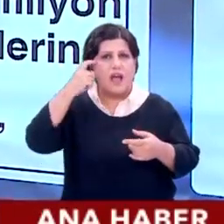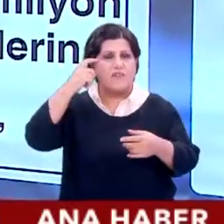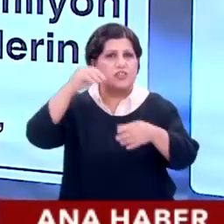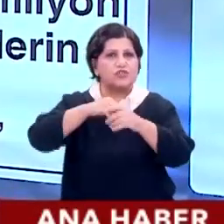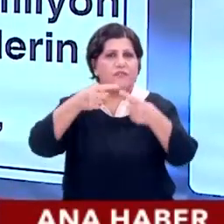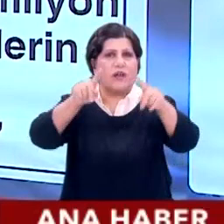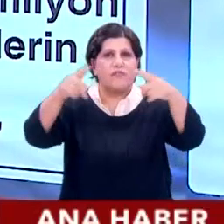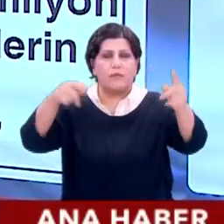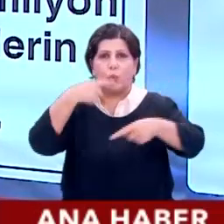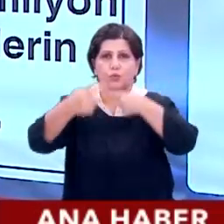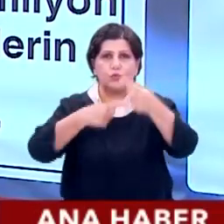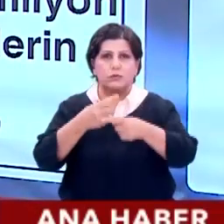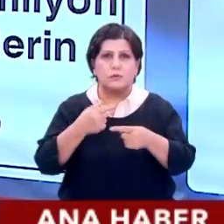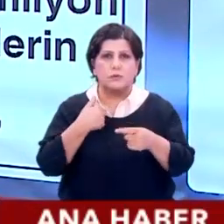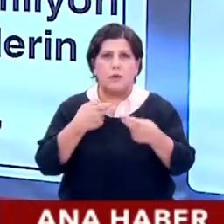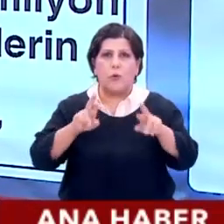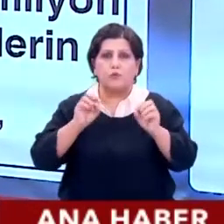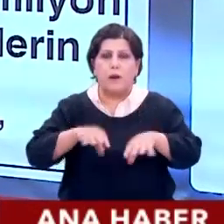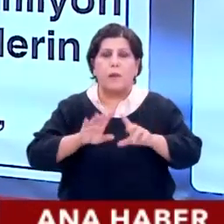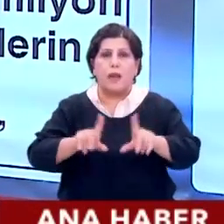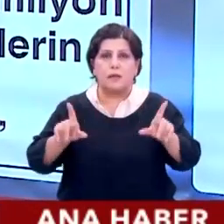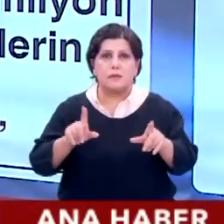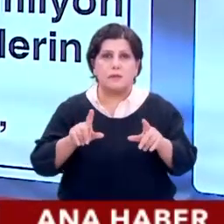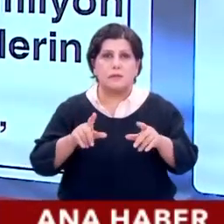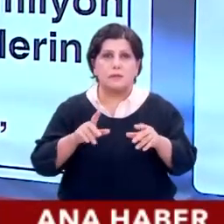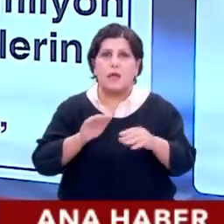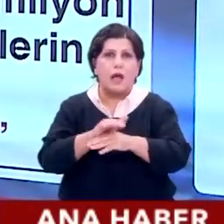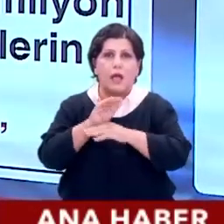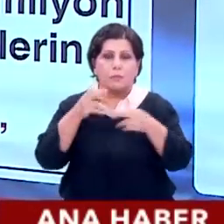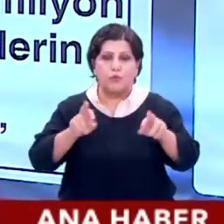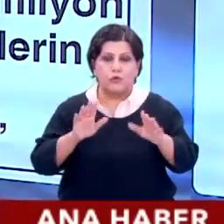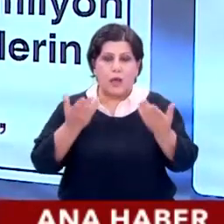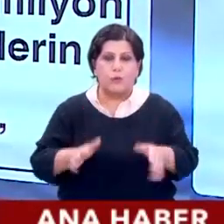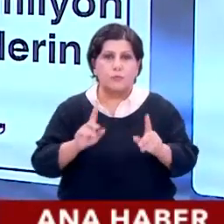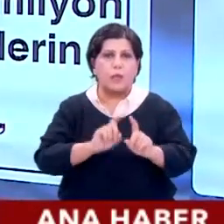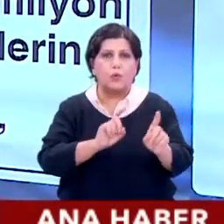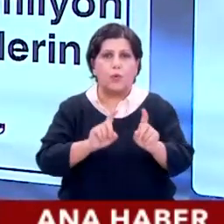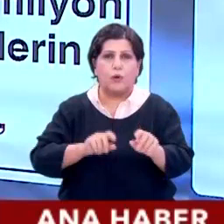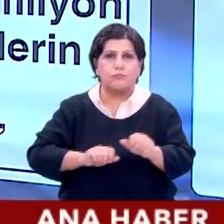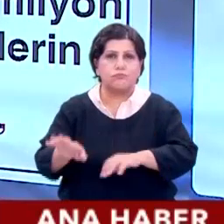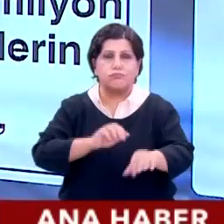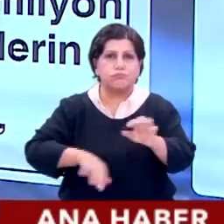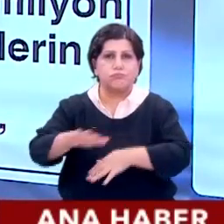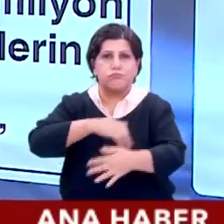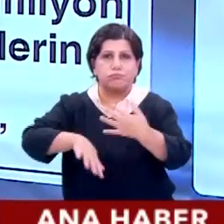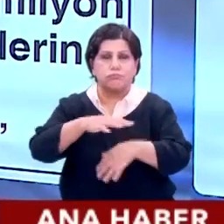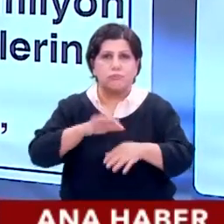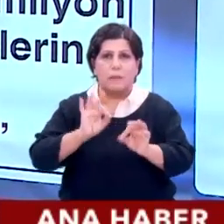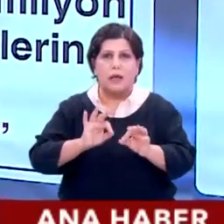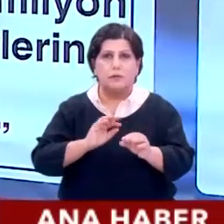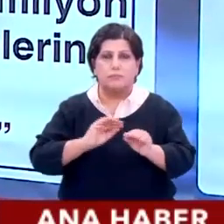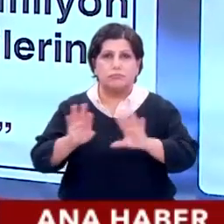çıkıyor işte boş bırakmamak lazım Hayat boşlukları kabul etmiyor dedikodu çarkı orayı hemen dolduruyor tabi